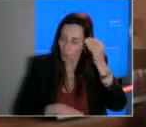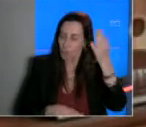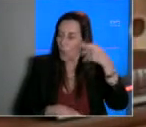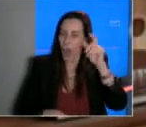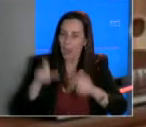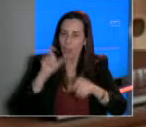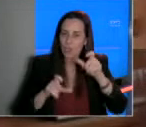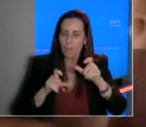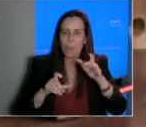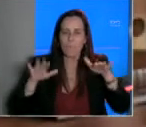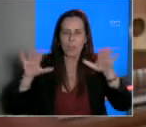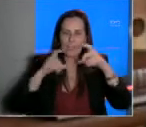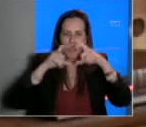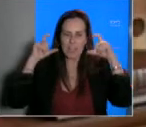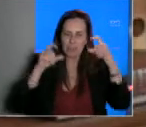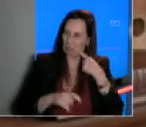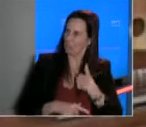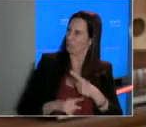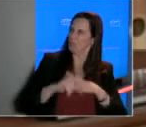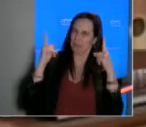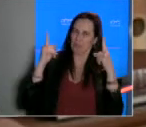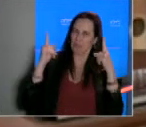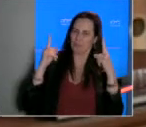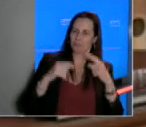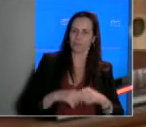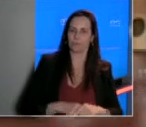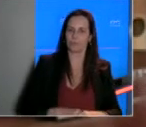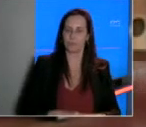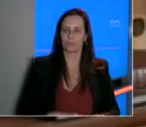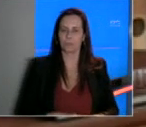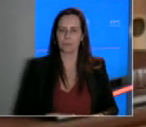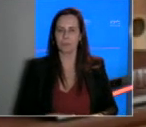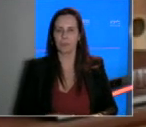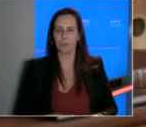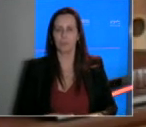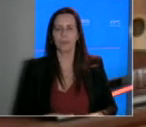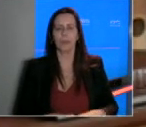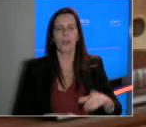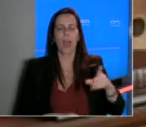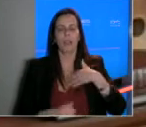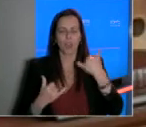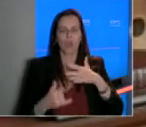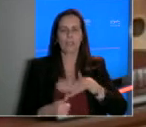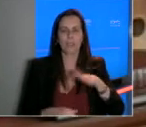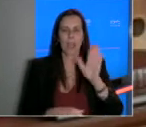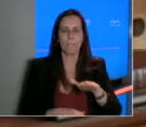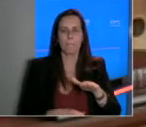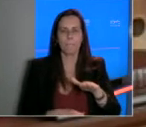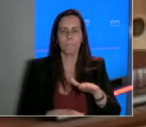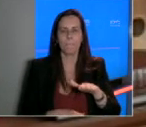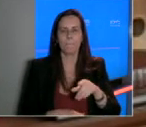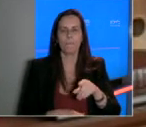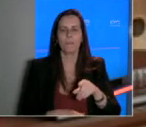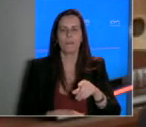היו אנשים במטוס עם מסכות, זה היה נראה לי ממש הזוי. דרור, אני רוצה רגע לצרף אליך את